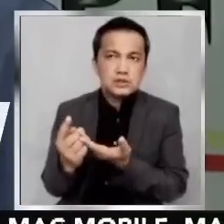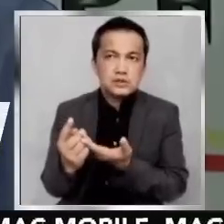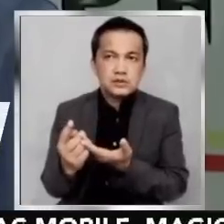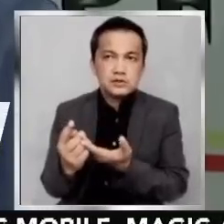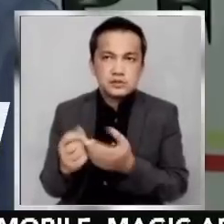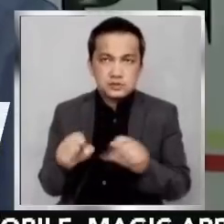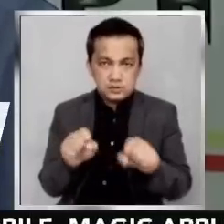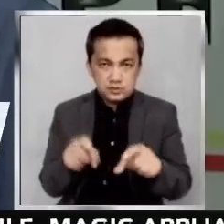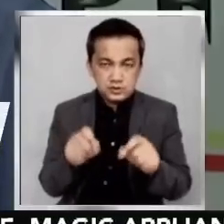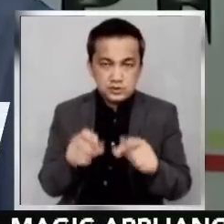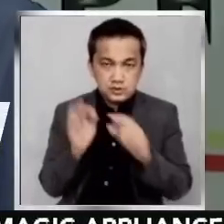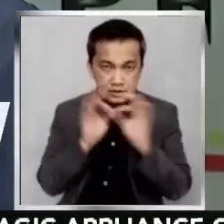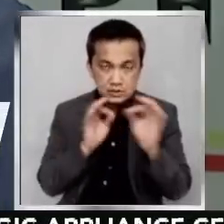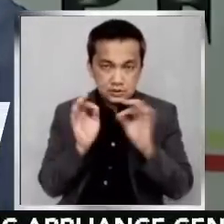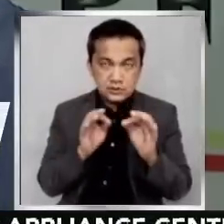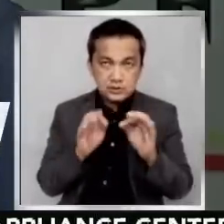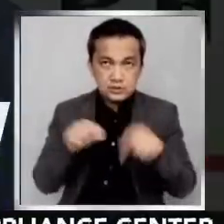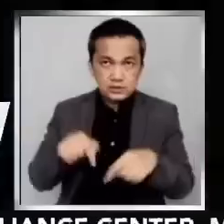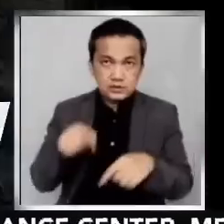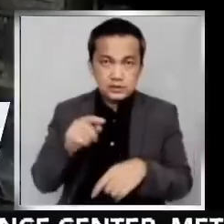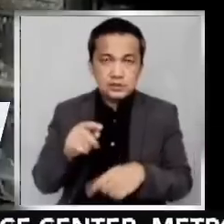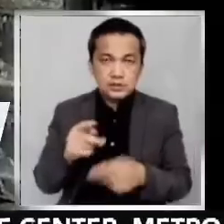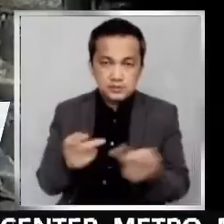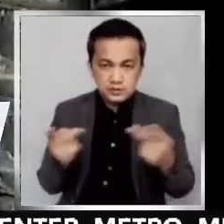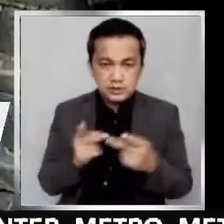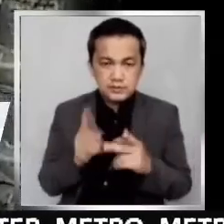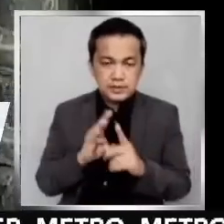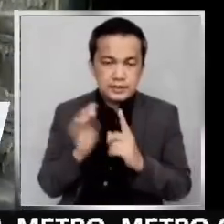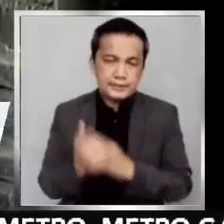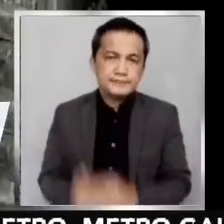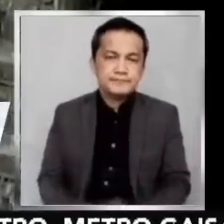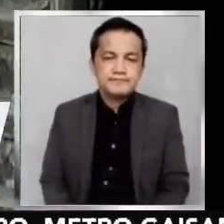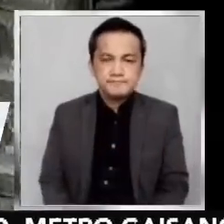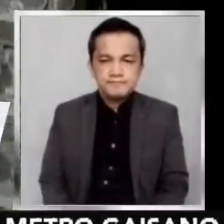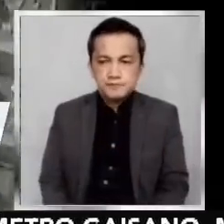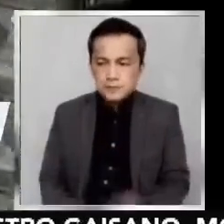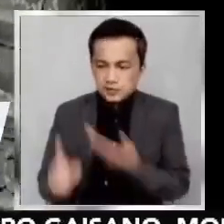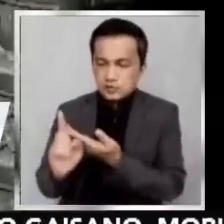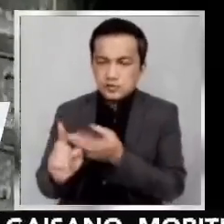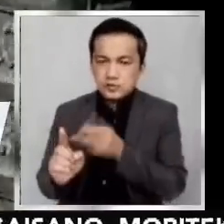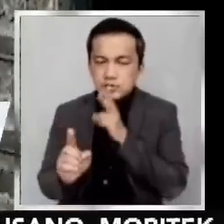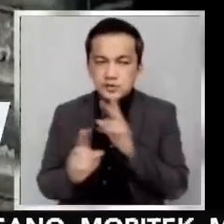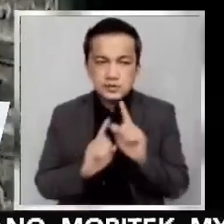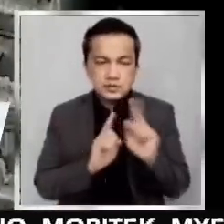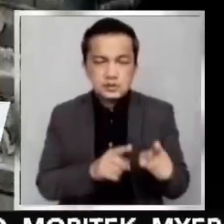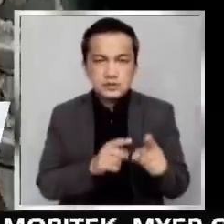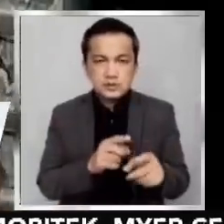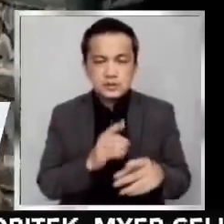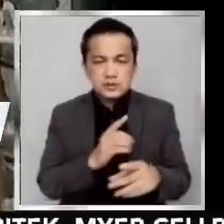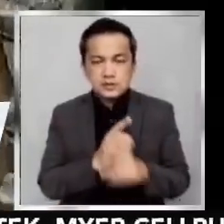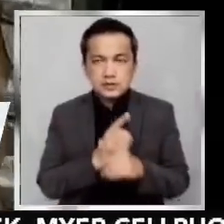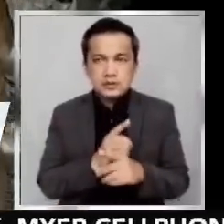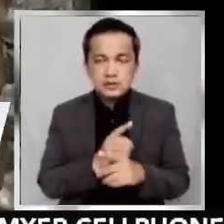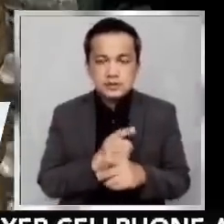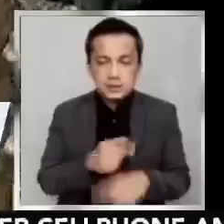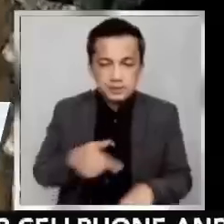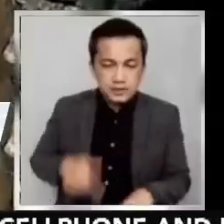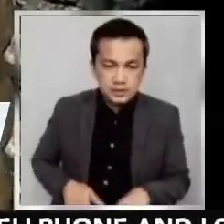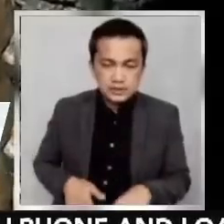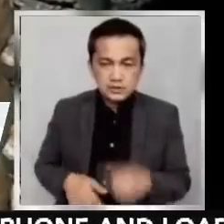sa lugar o sa barangay niya. Sagot ng suspect, pang depensa niya lang ang nakuha sa kanyang baril, pero aminado